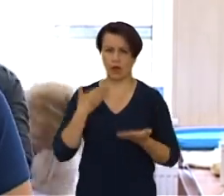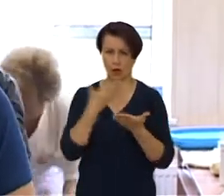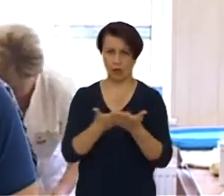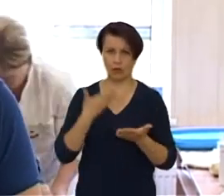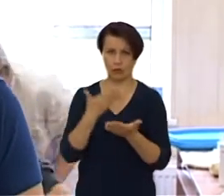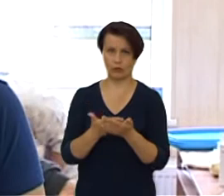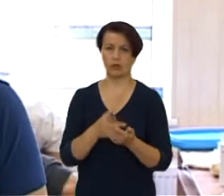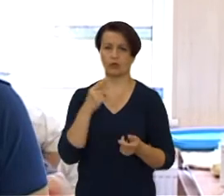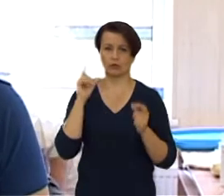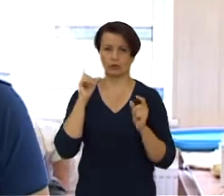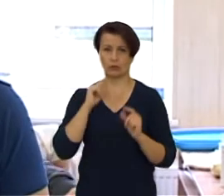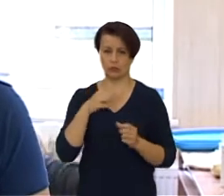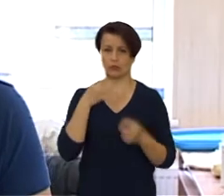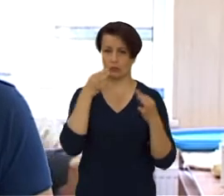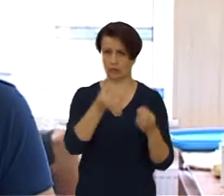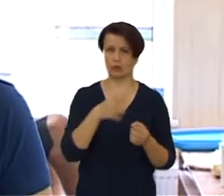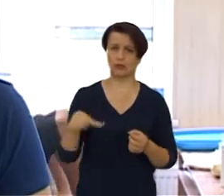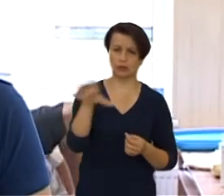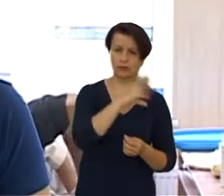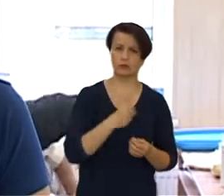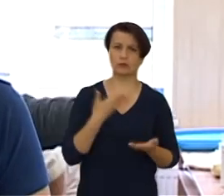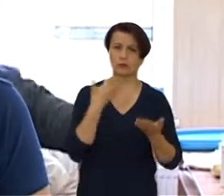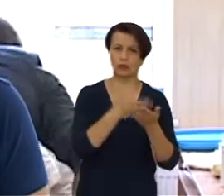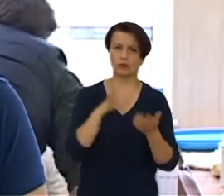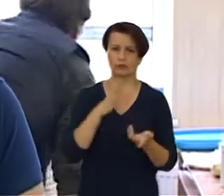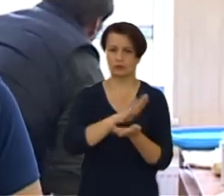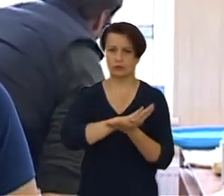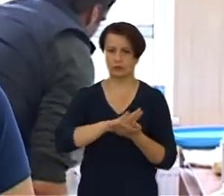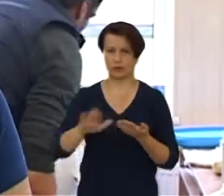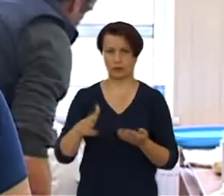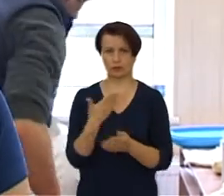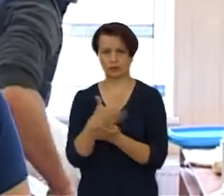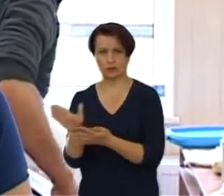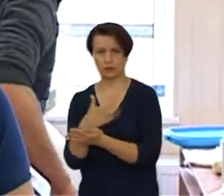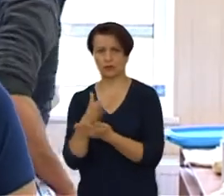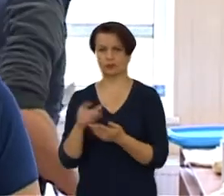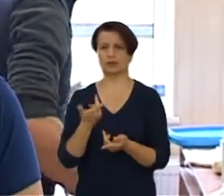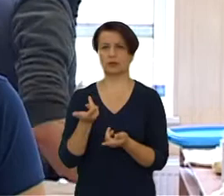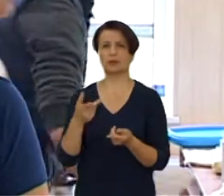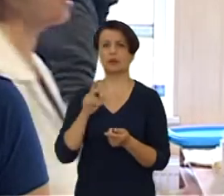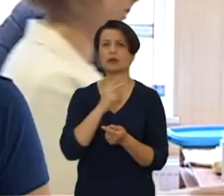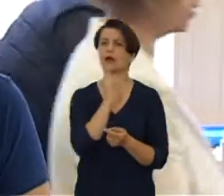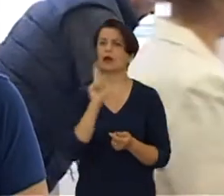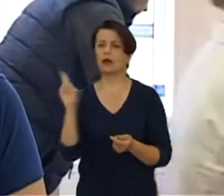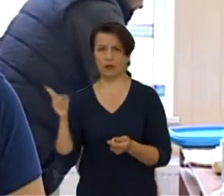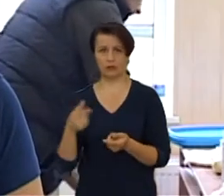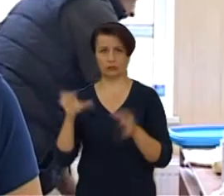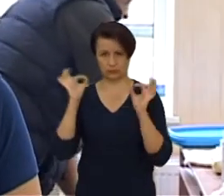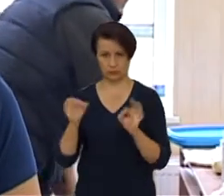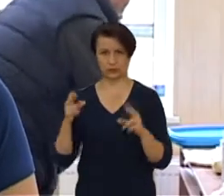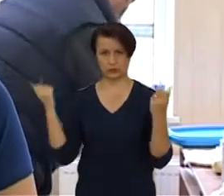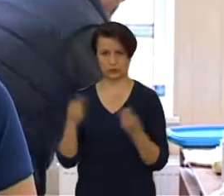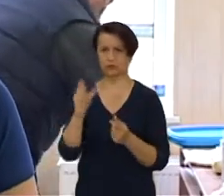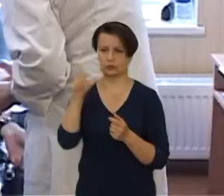dosniai aukojo ir turime užtikrinti, kad visos aukos buvo paskirstytos tikrai labai skaidriai ir pasiekė tuos žmonės,